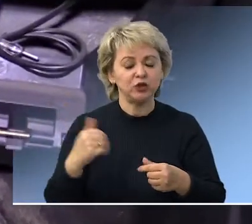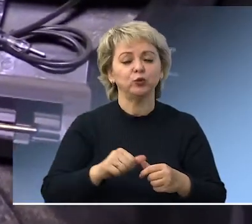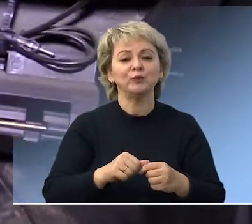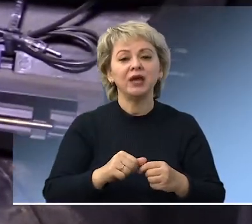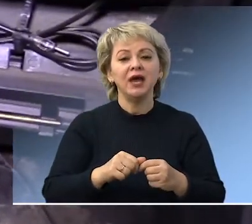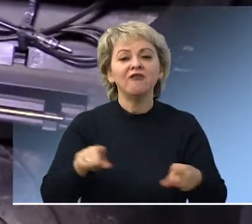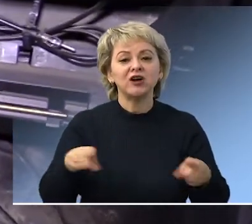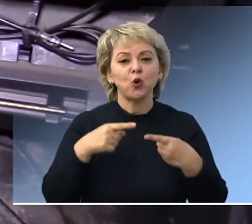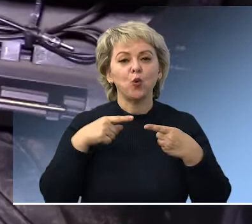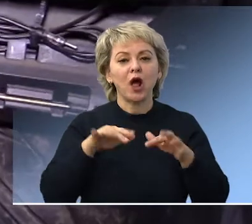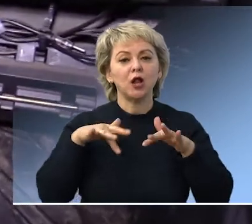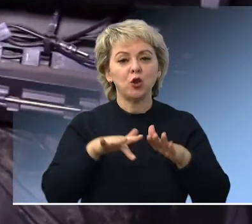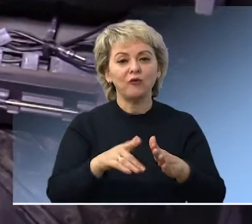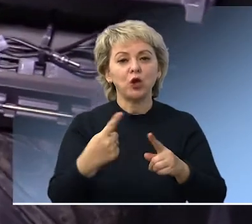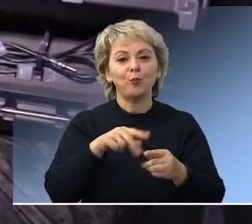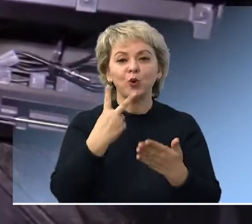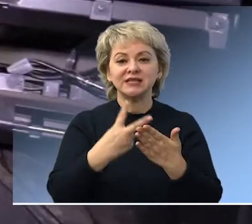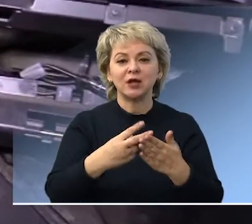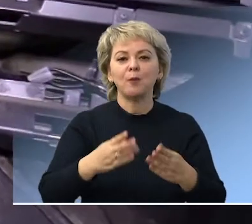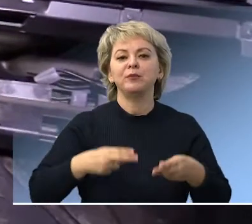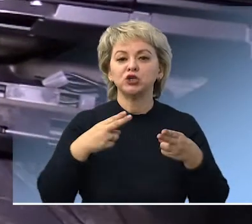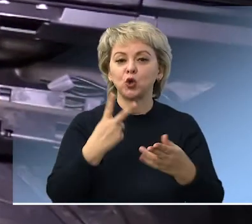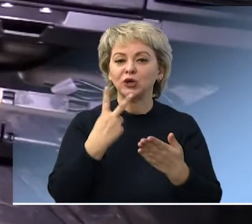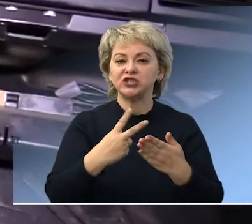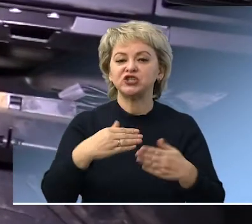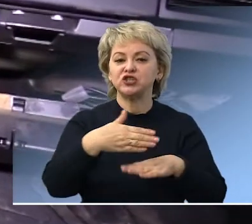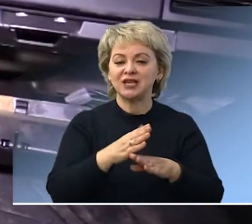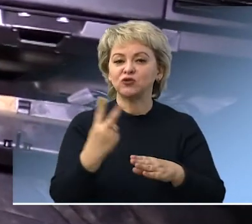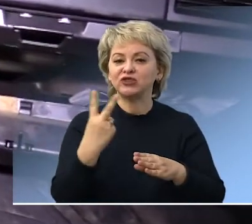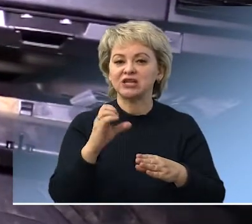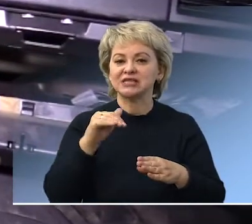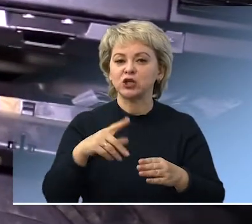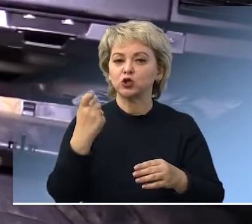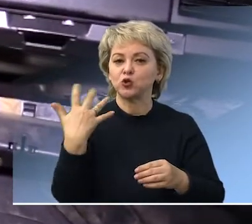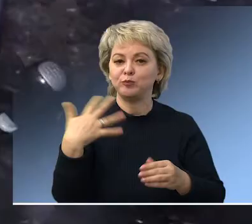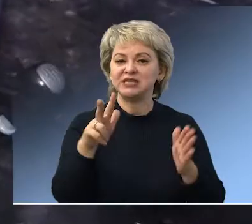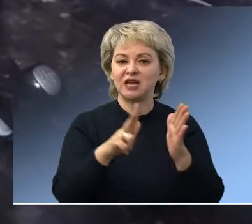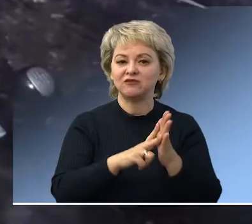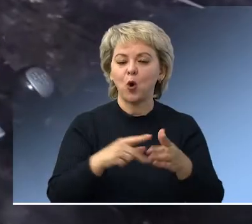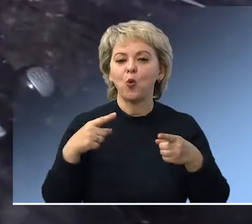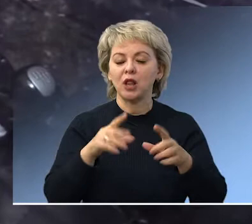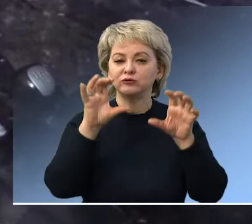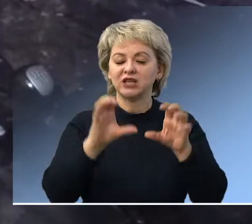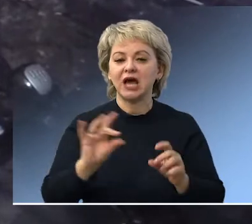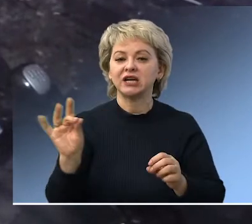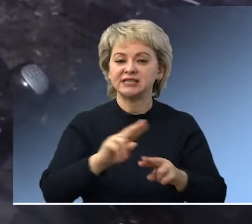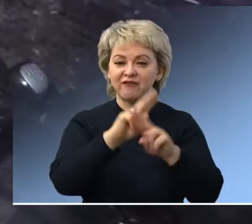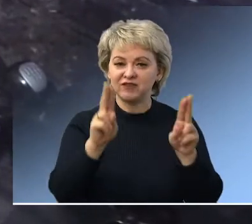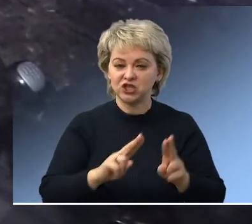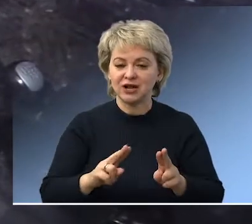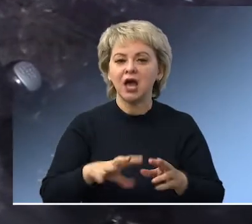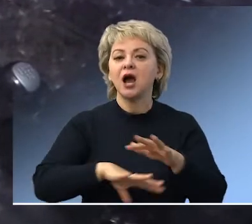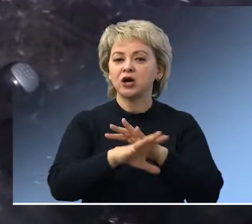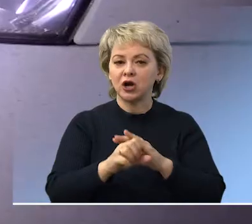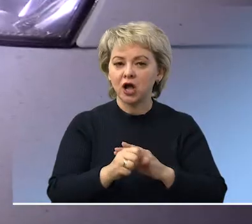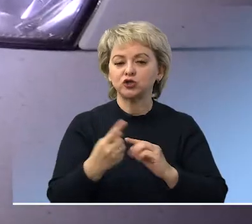законному владельцу. Возбуждено уголовное дело по признакам преступления, предусмотренного частью 2 статьи 158 Уголовного кодекса Российской